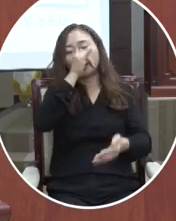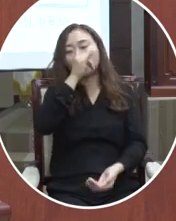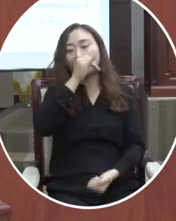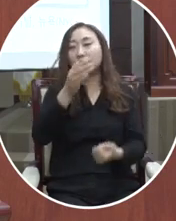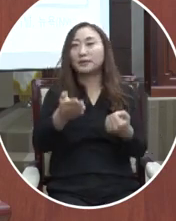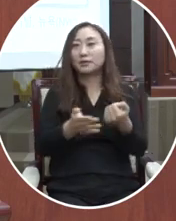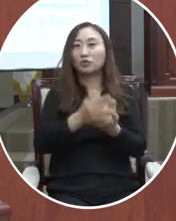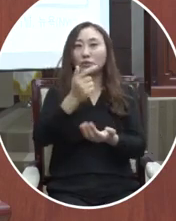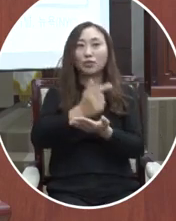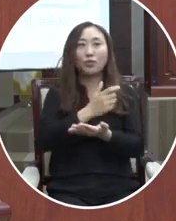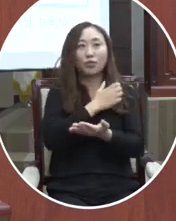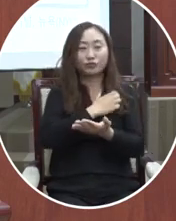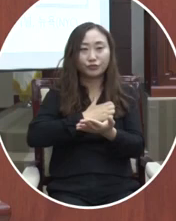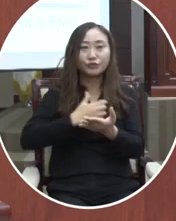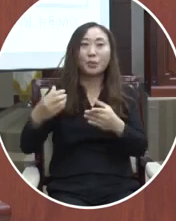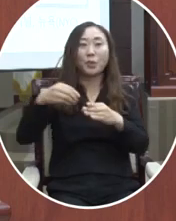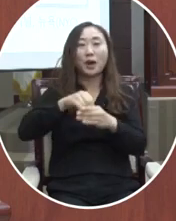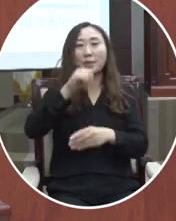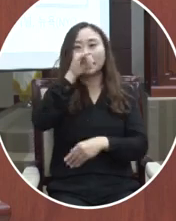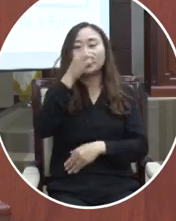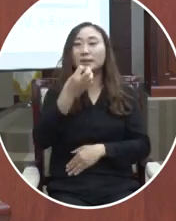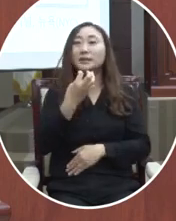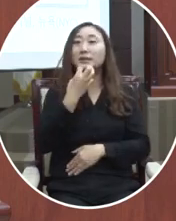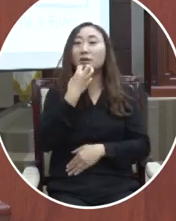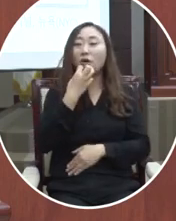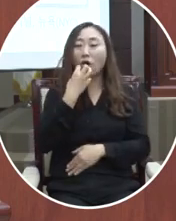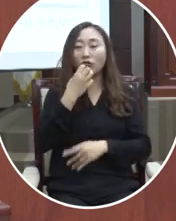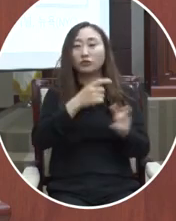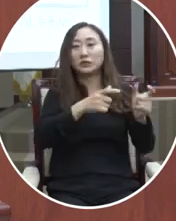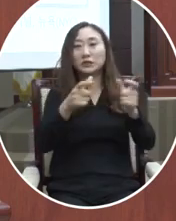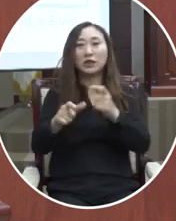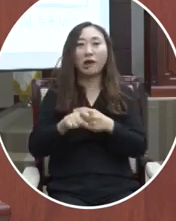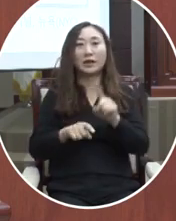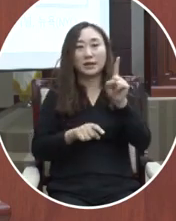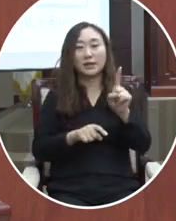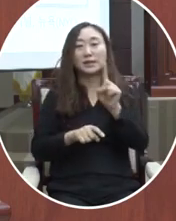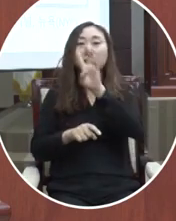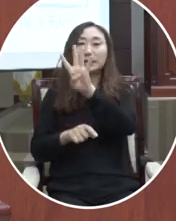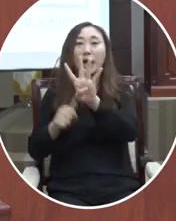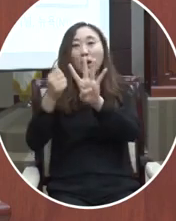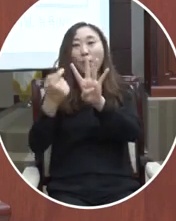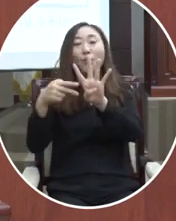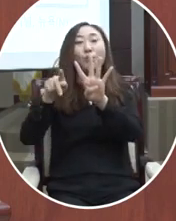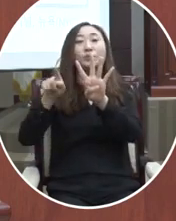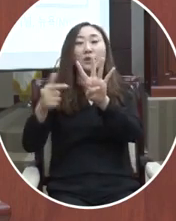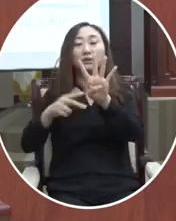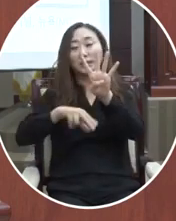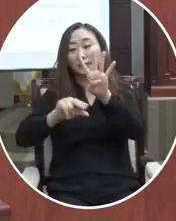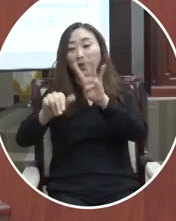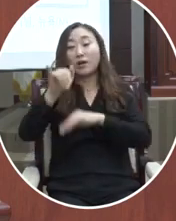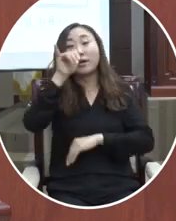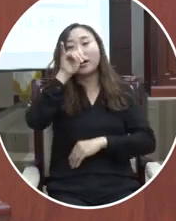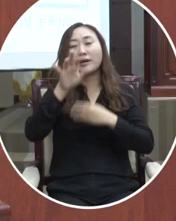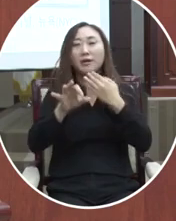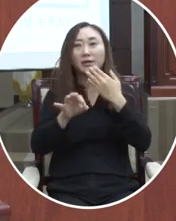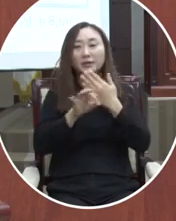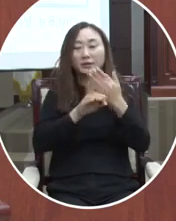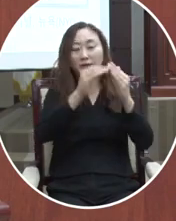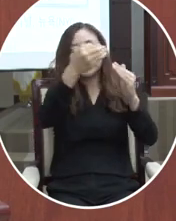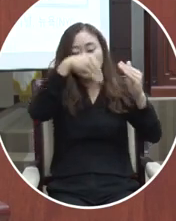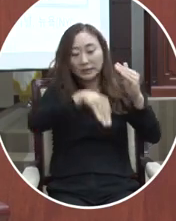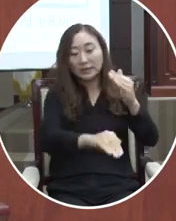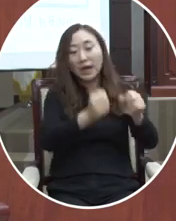이에 따르면 우리 노원구가 속한 서울 동북권의 경우 1, 4호선 지상구간 재화를 통해 지역단절